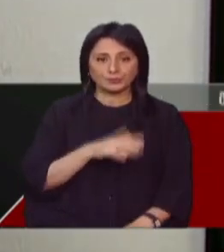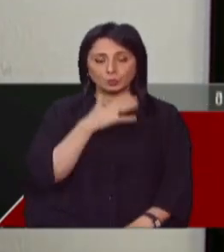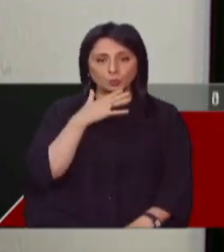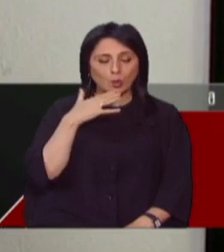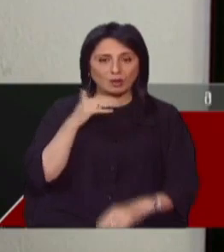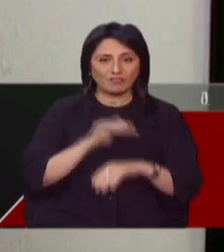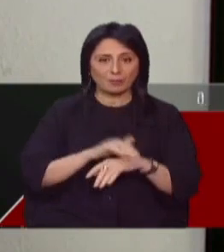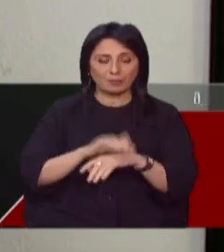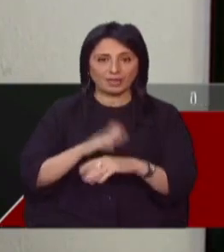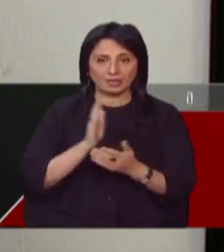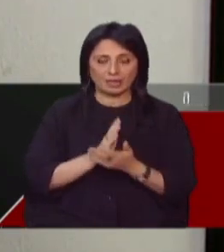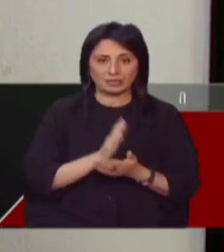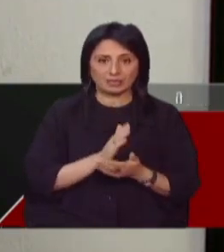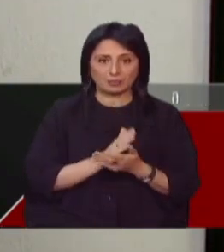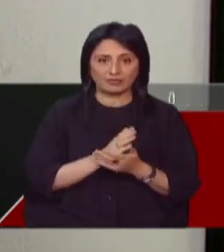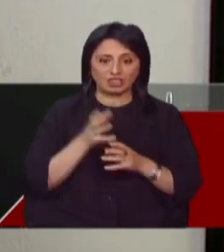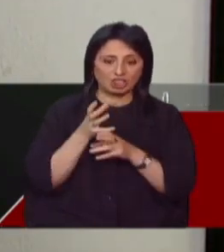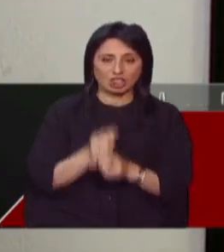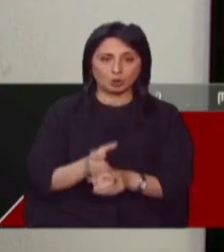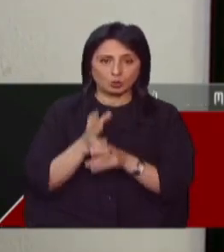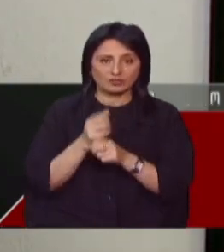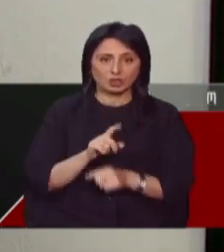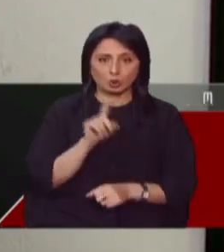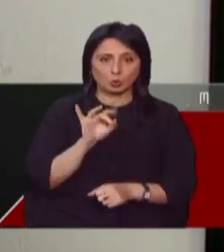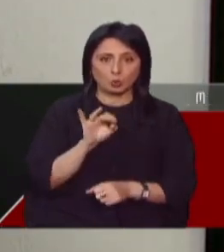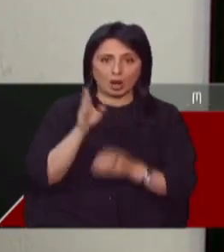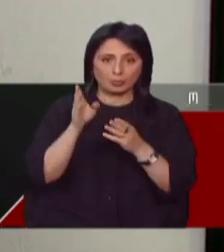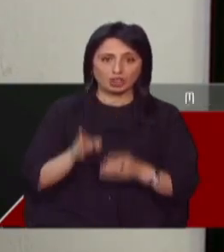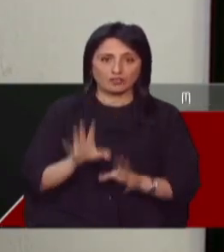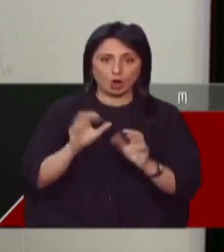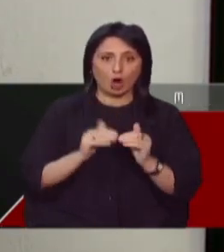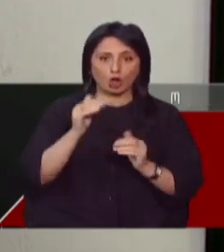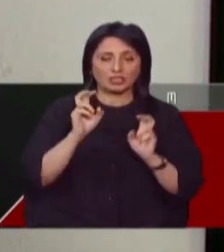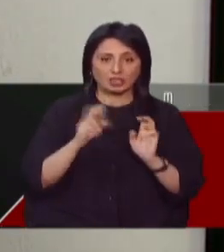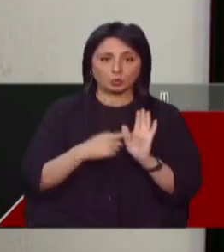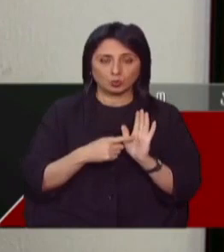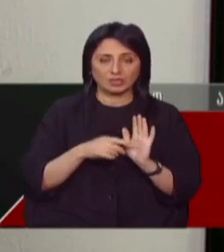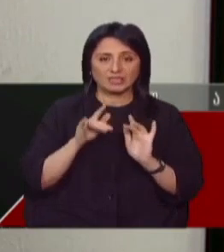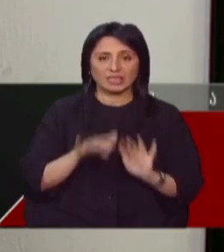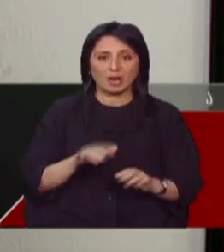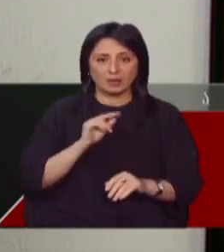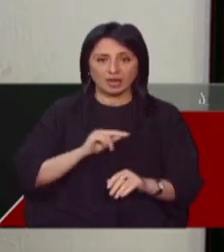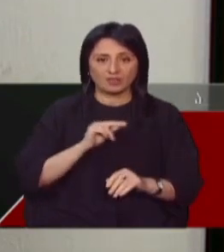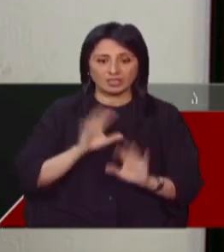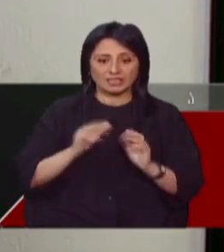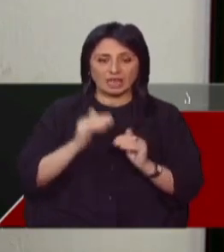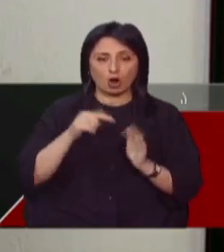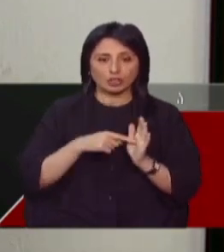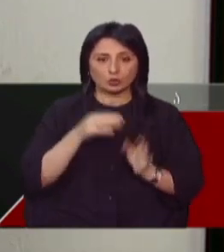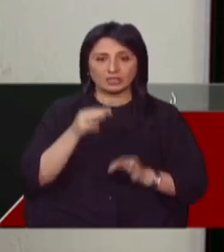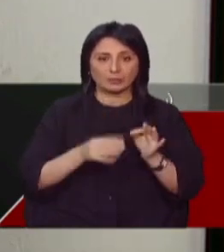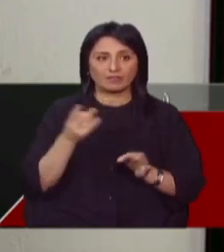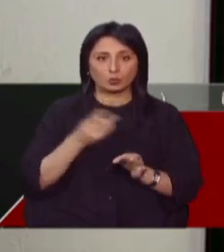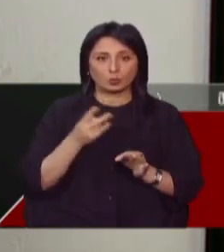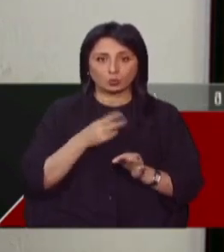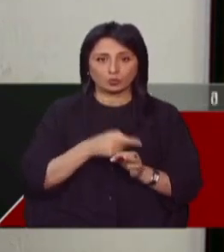უამრავი ფაქტი არსებობს შეზღუდვისა საალმე ზურაბიშვილის კონსტიტუციის კონსტიტუციური საქმიანობისა. საკონსტიტუციო სასამართლომ